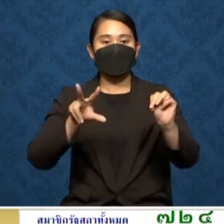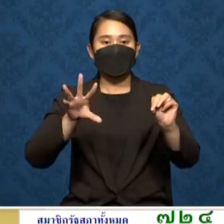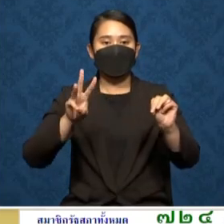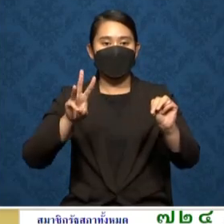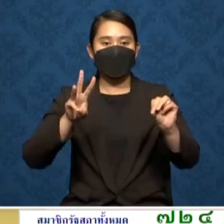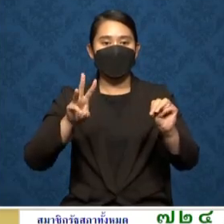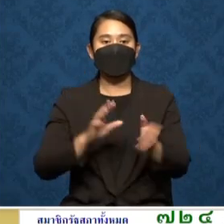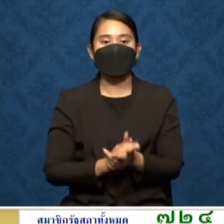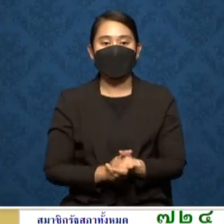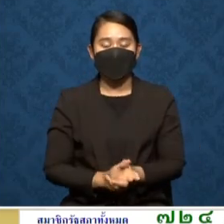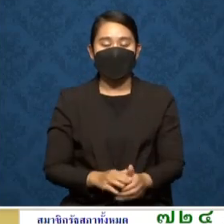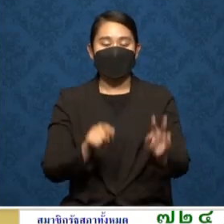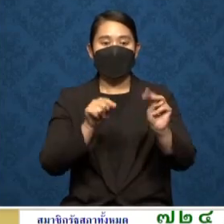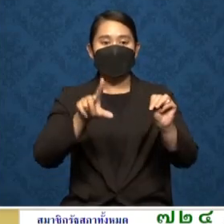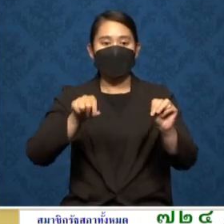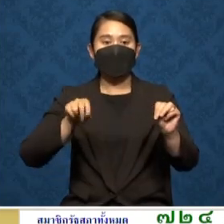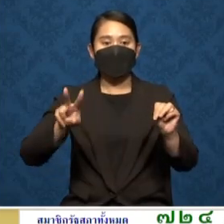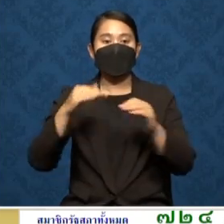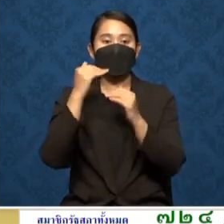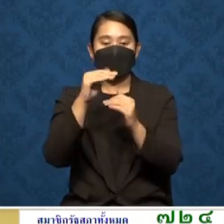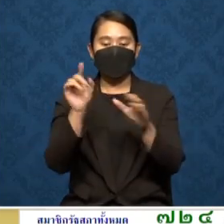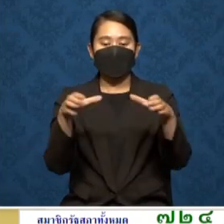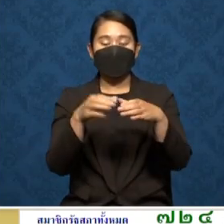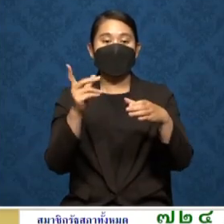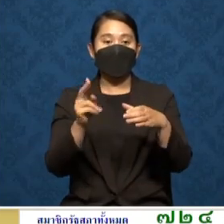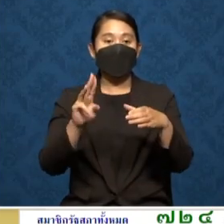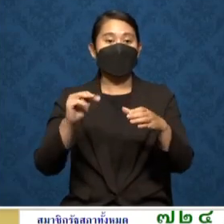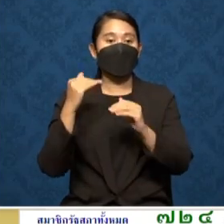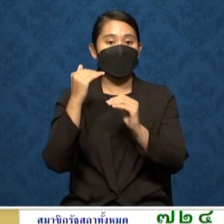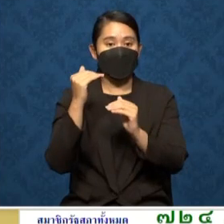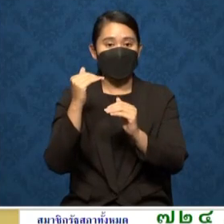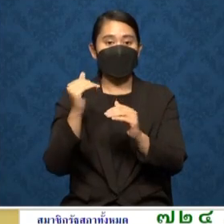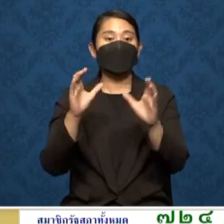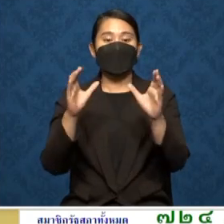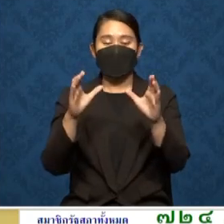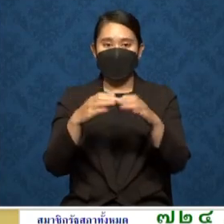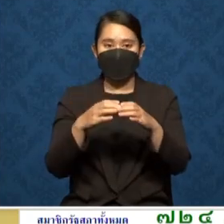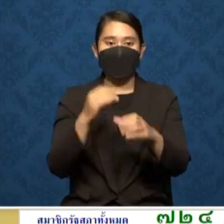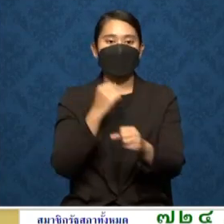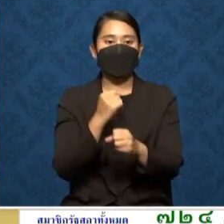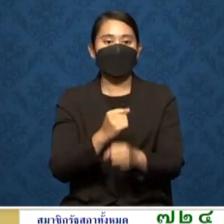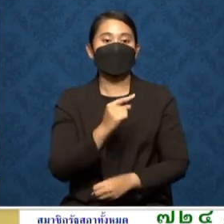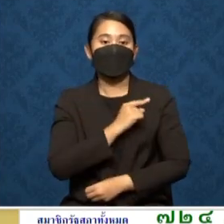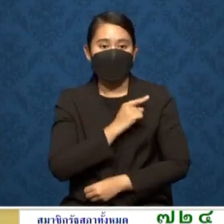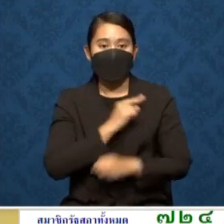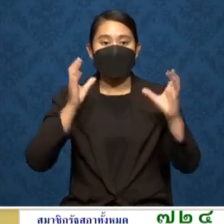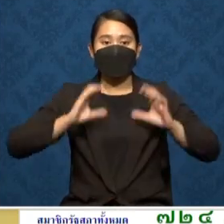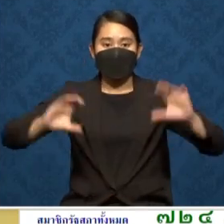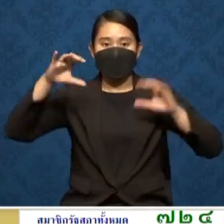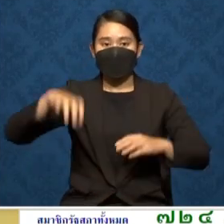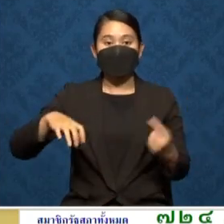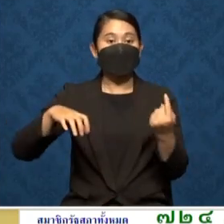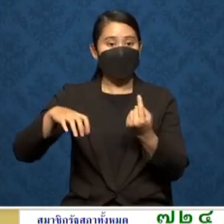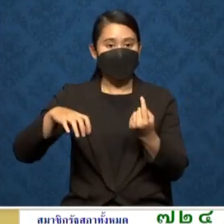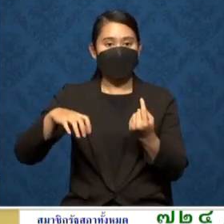ที่ในมาตรา22ได้กำหนดว่าให้คณะรัฐมนตรีกำหนดหน่วยงานของรัฐหน่วยหนึ่ง